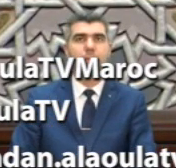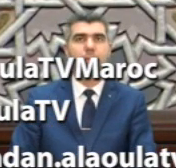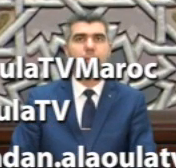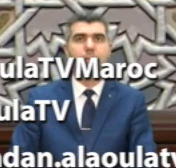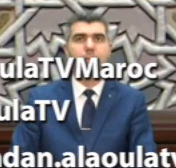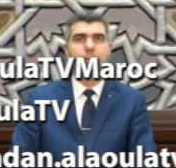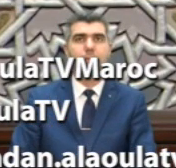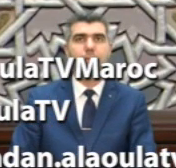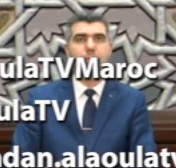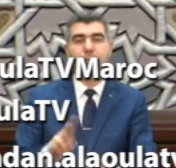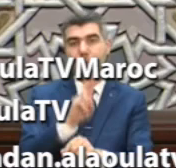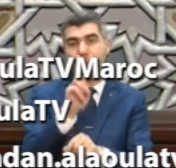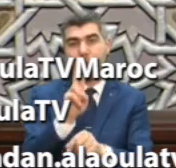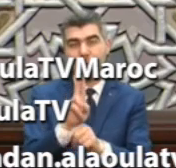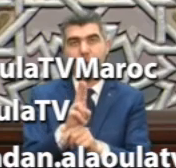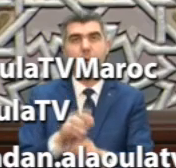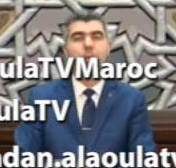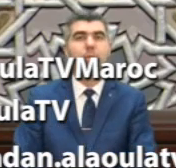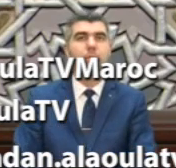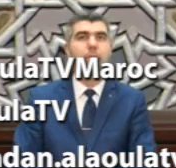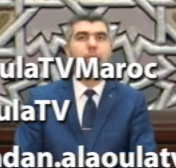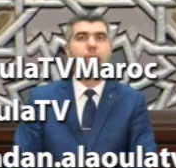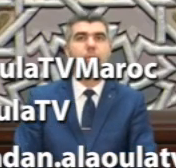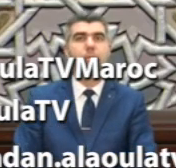تعقيب إضافي، تفضل.